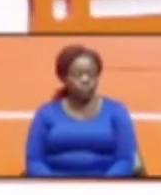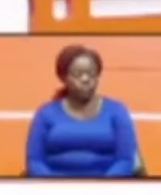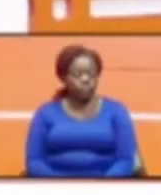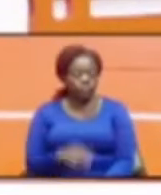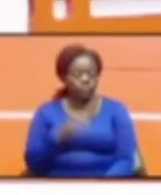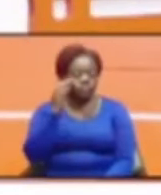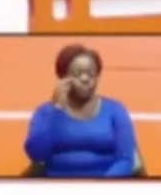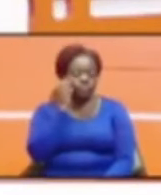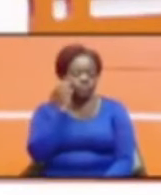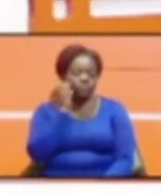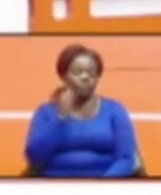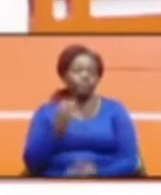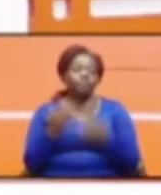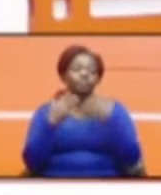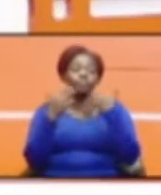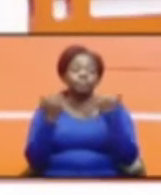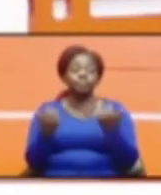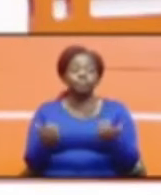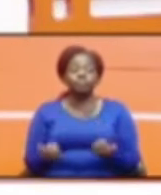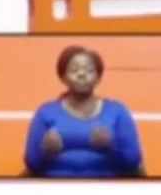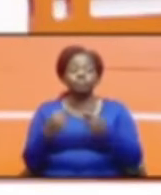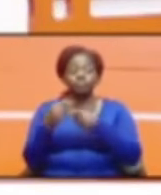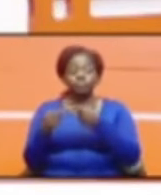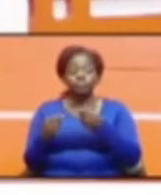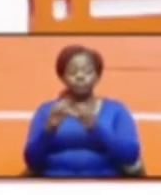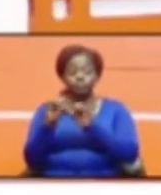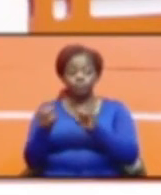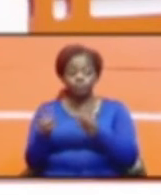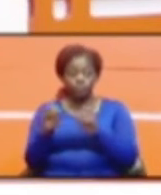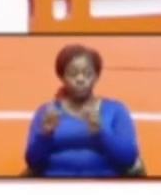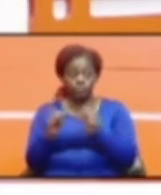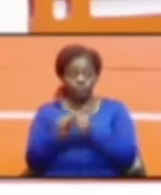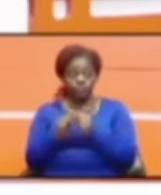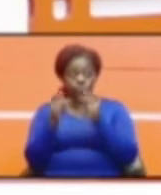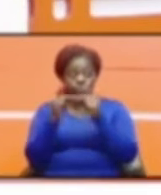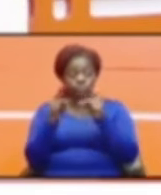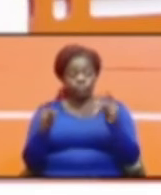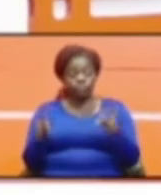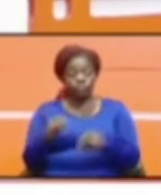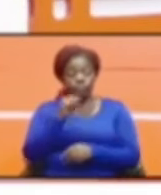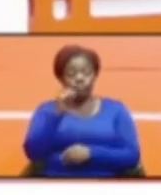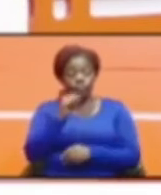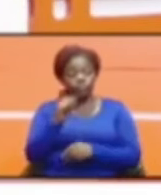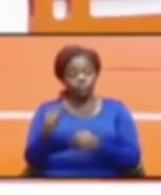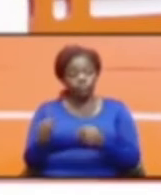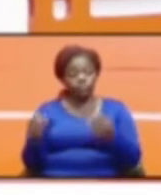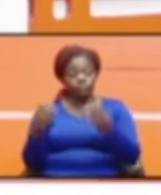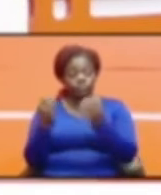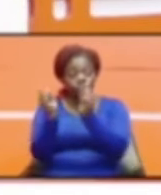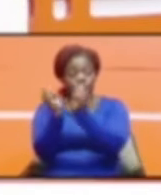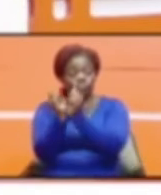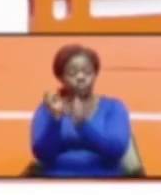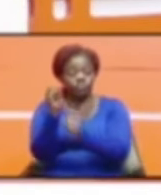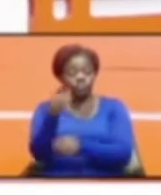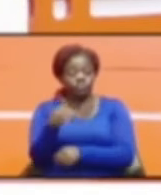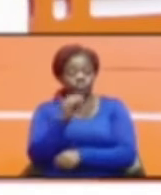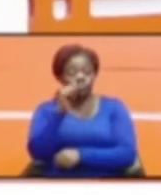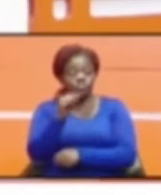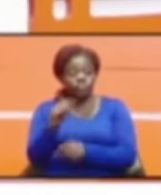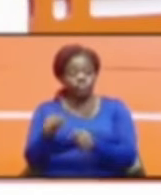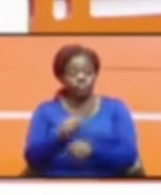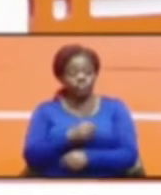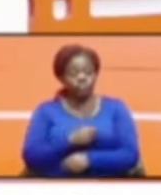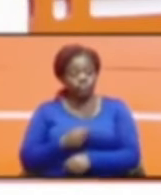Kale mwebale nnyo kukalira katunyumye agatali konfufu. Tutandise n'omuzzukulu Asibisizza jjajjaawe ne